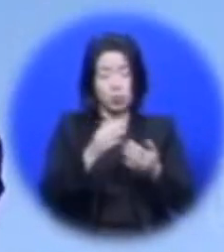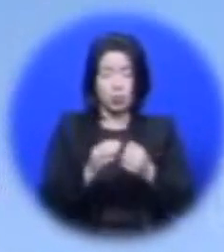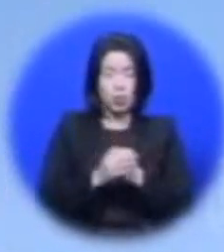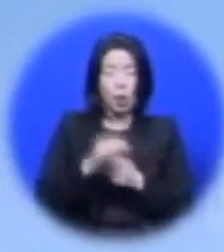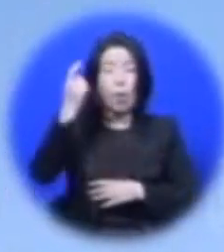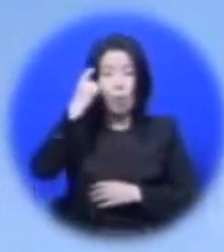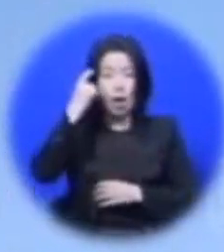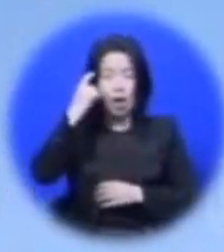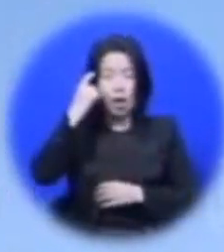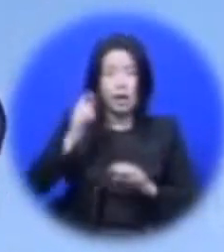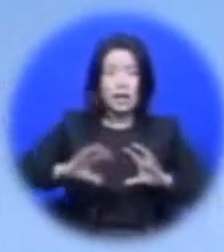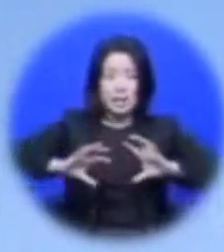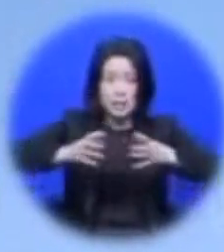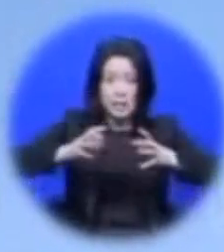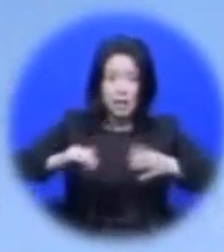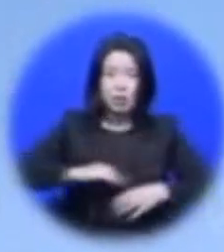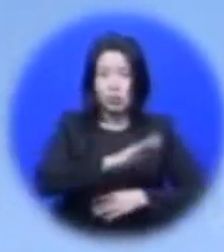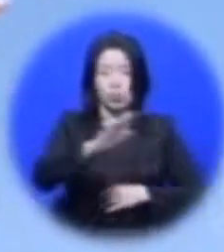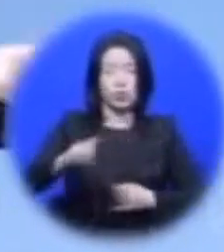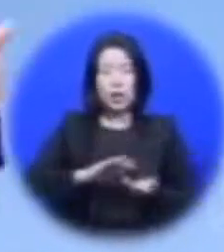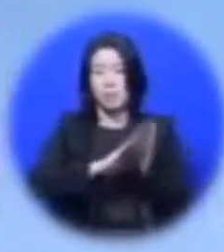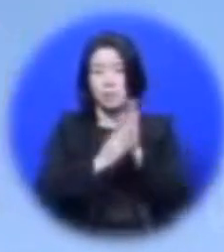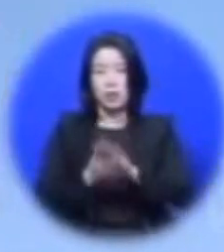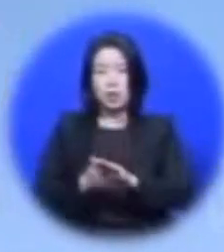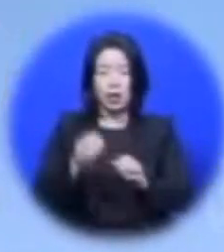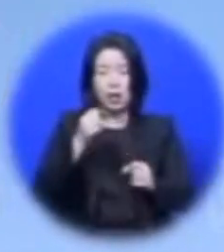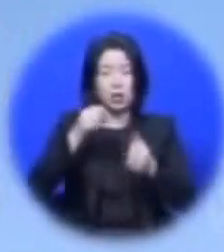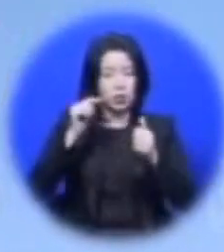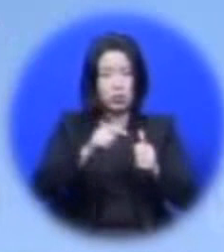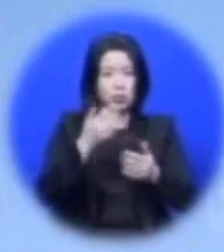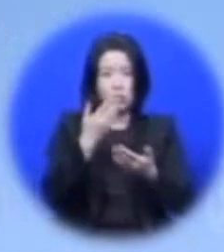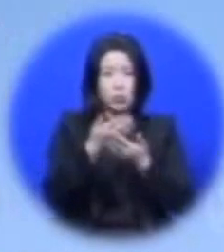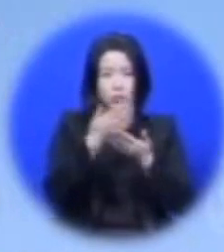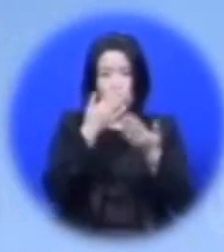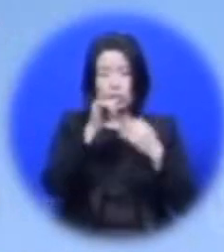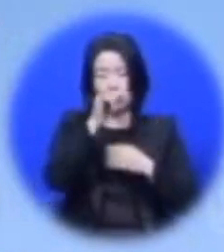왜? 세상은 우리가 변화시킬 수 있는 대상이 아닙니다.